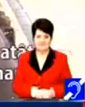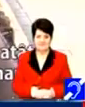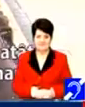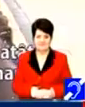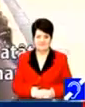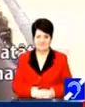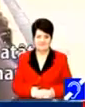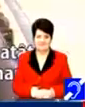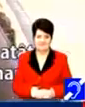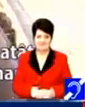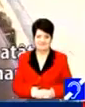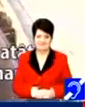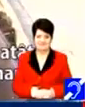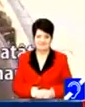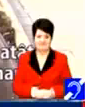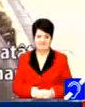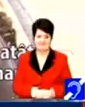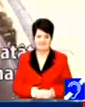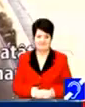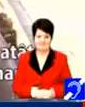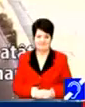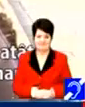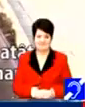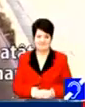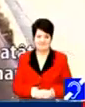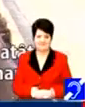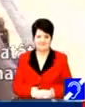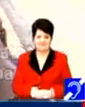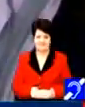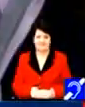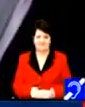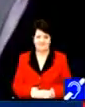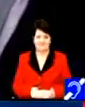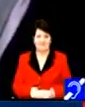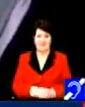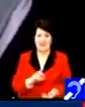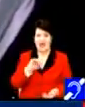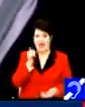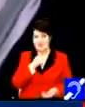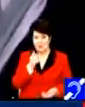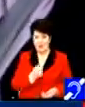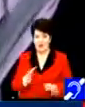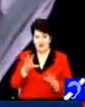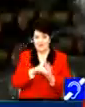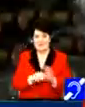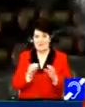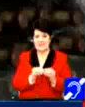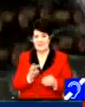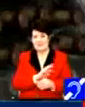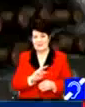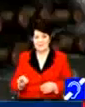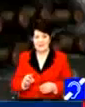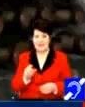to make the wine, give you some secrets, give you some what you cannot reach just on a bottle. Anual, familia Cerven produce peste 10.000 de